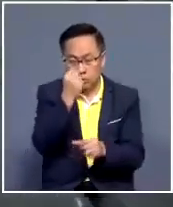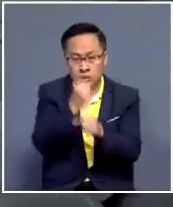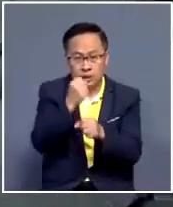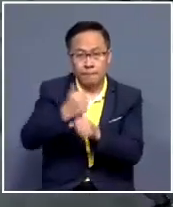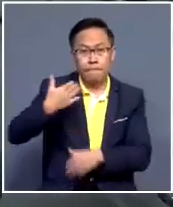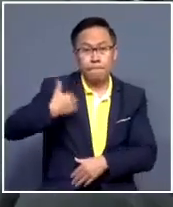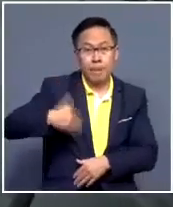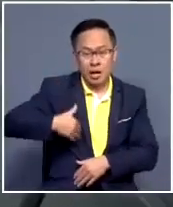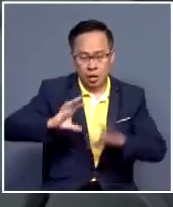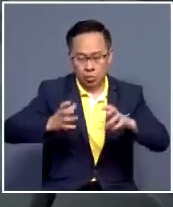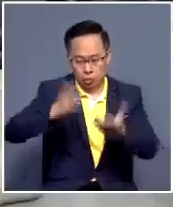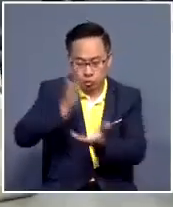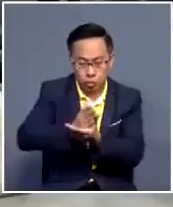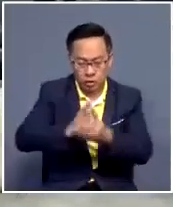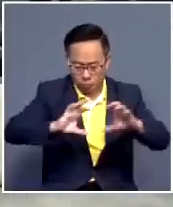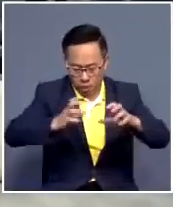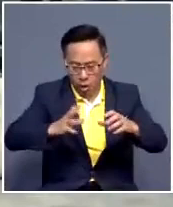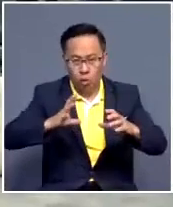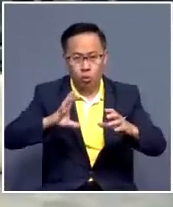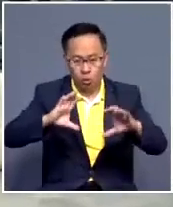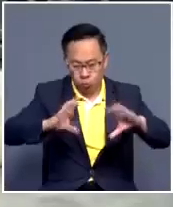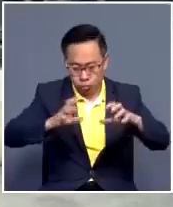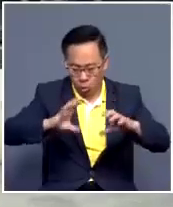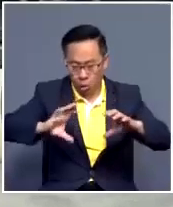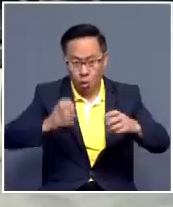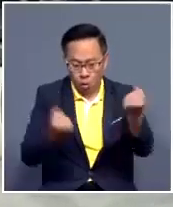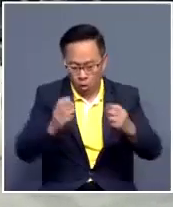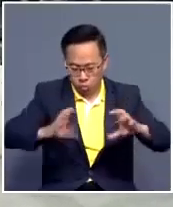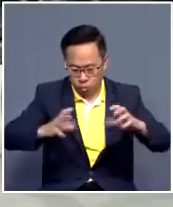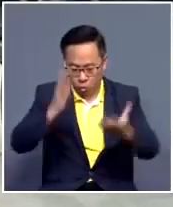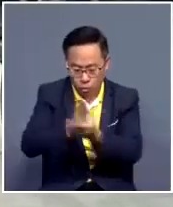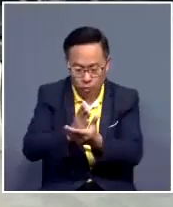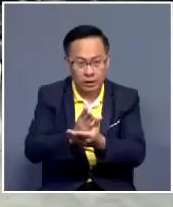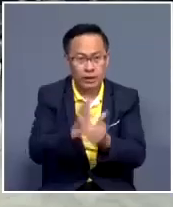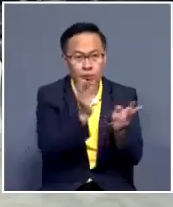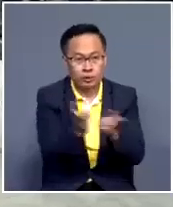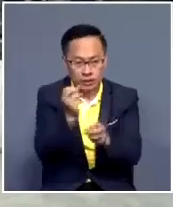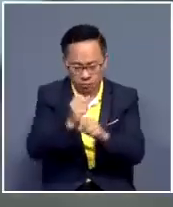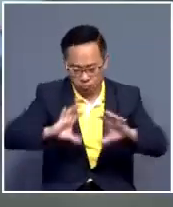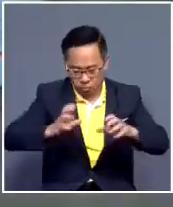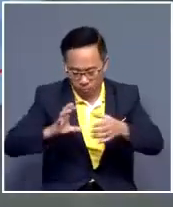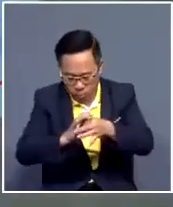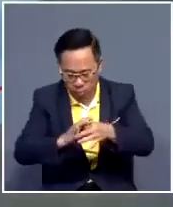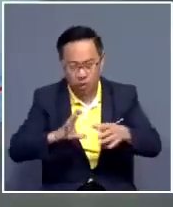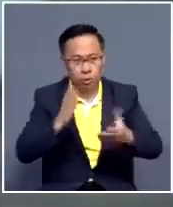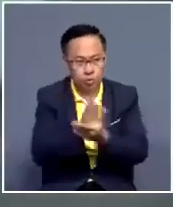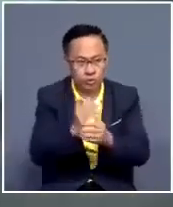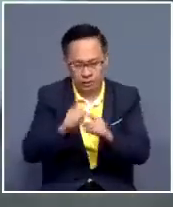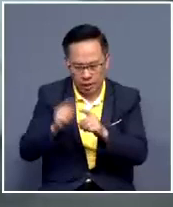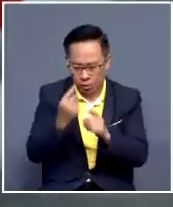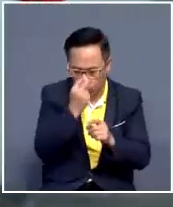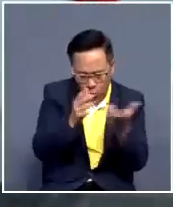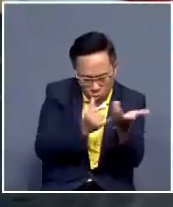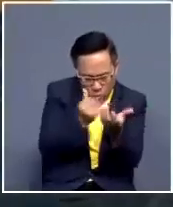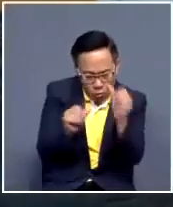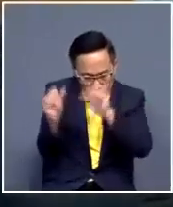าได้เนี่ยจะมีทั้งหมดประมาณ 14-15 ชนิดนะครับซึ่งในส่วนที่ผมอยู่นี่ก็คือในส่วนของการผสมชนิดทั้งหมดนั่นแหละนะครับเพื่อมาดูว่าผลเป็นยังไงบ้